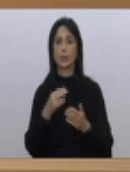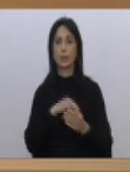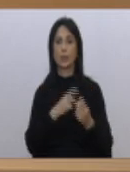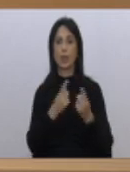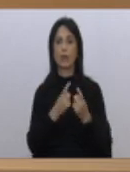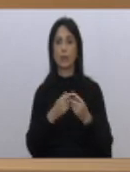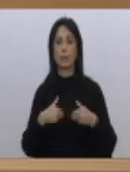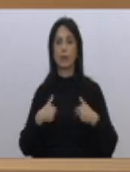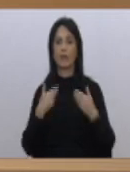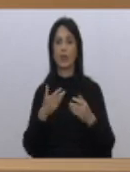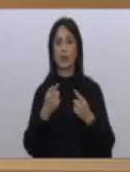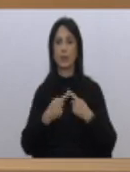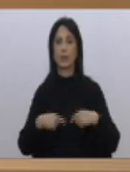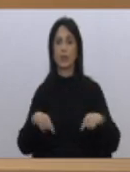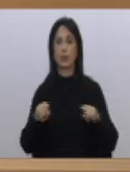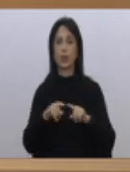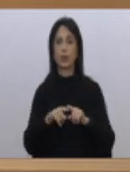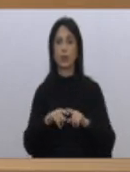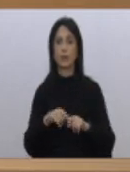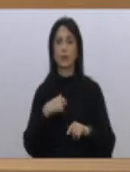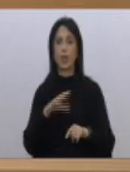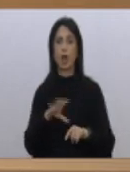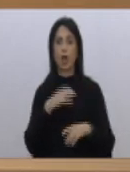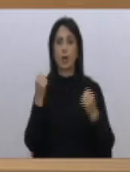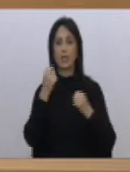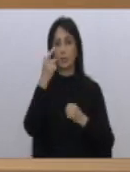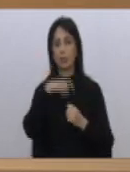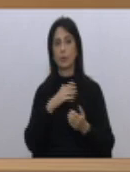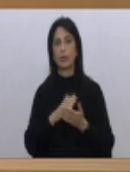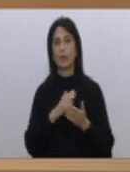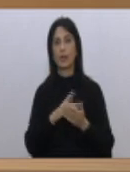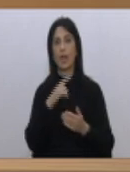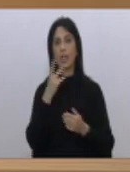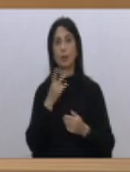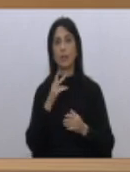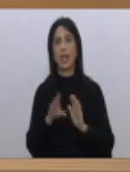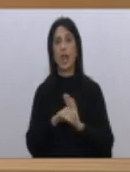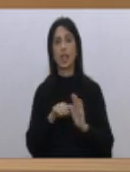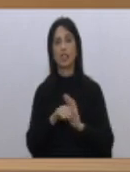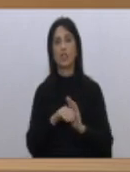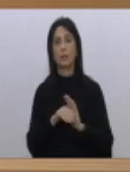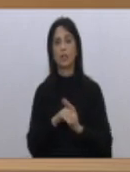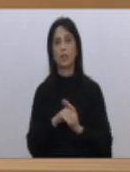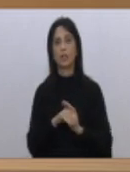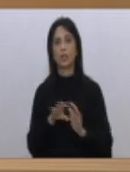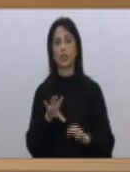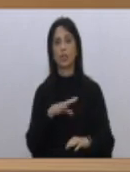კოლეგებო, მივესალმები საზოგადოებას. მე ყოფილი სპორტსმენი ვარ და რა თქმა უნდა არჩევნებში